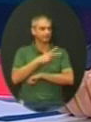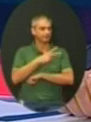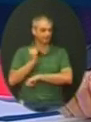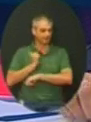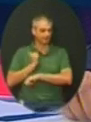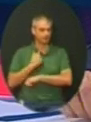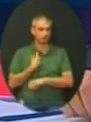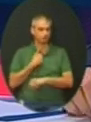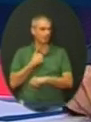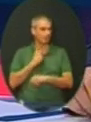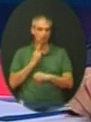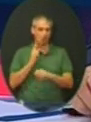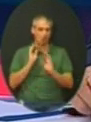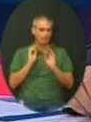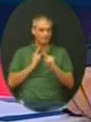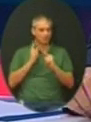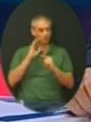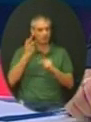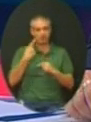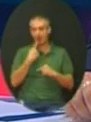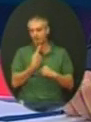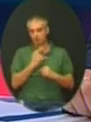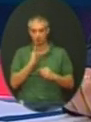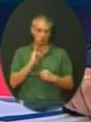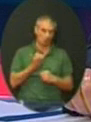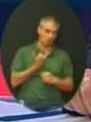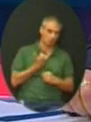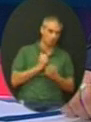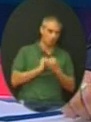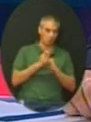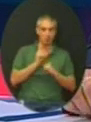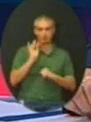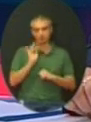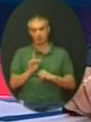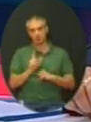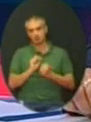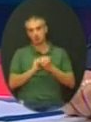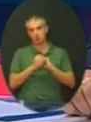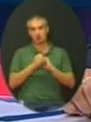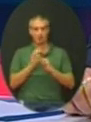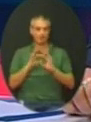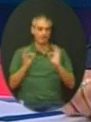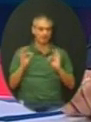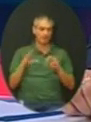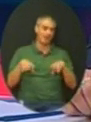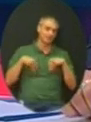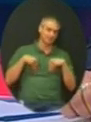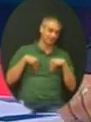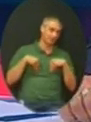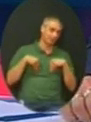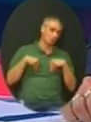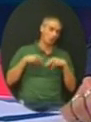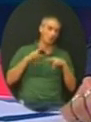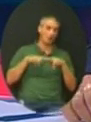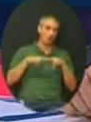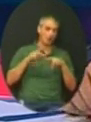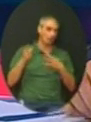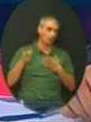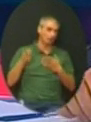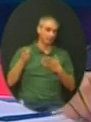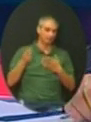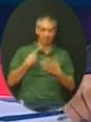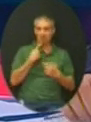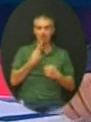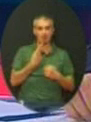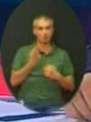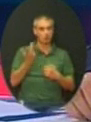והצבא שלא בדיוק ברור מה הם אמרו, אם הם כן היו נגד, או שהם בהתחלה הסכימו בלשון רפה, ורק אחר כך